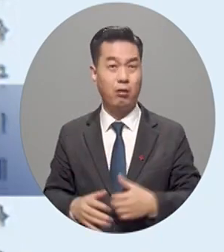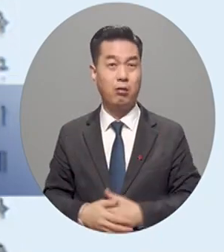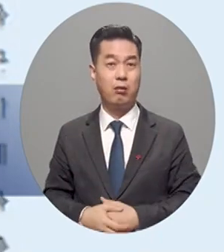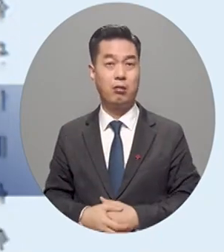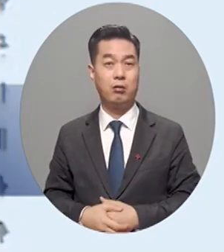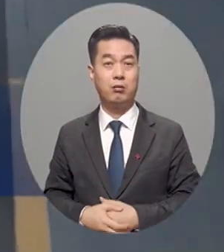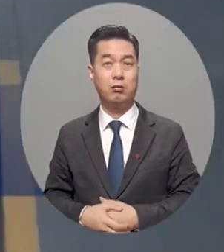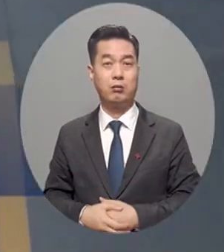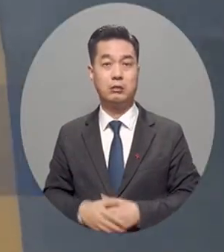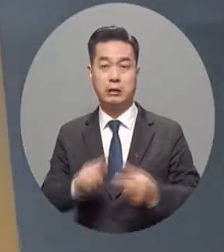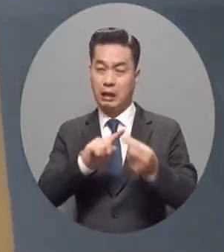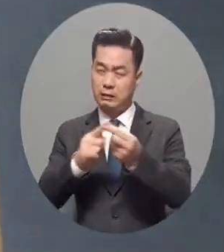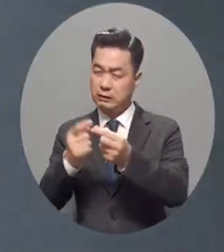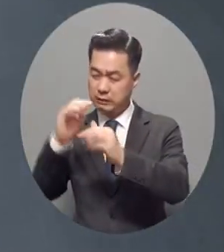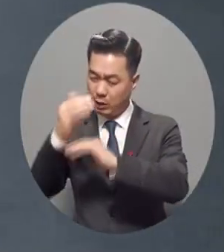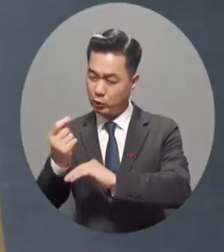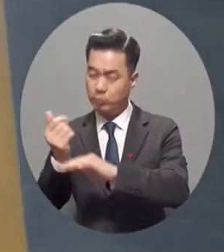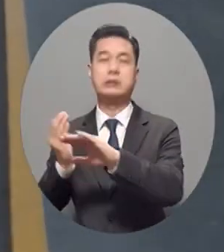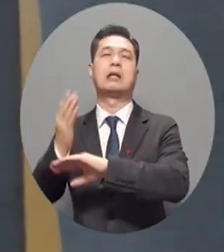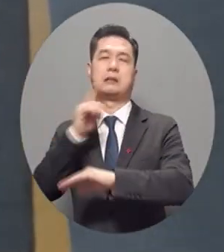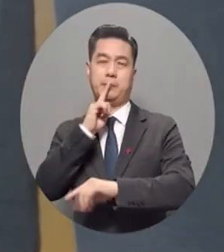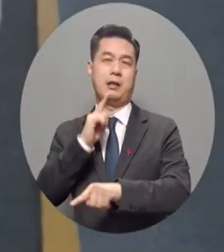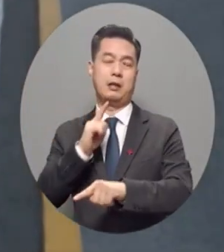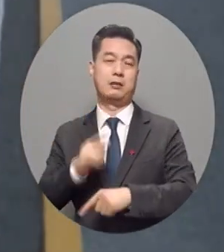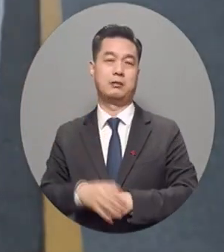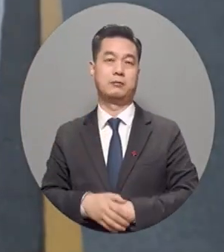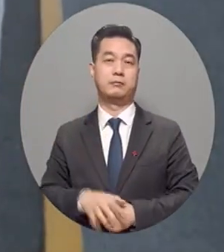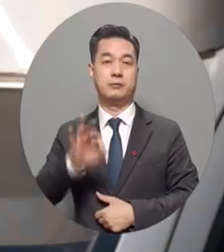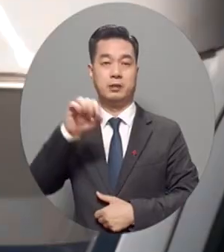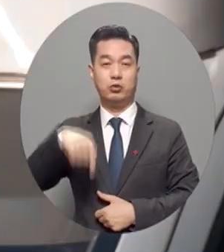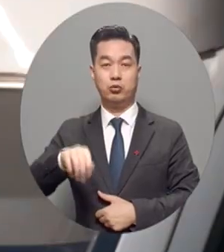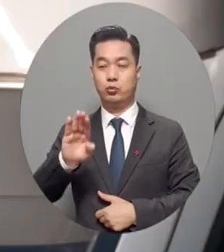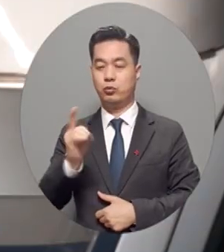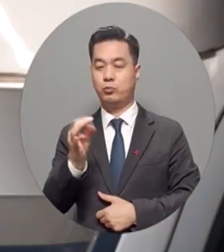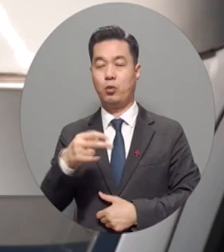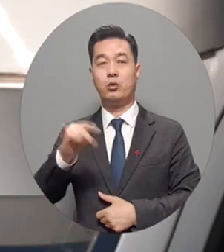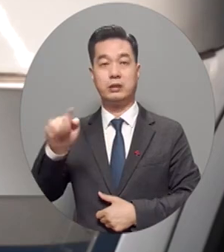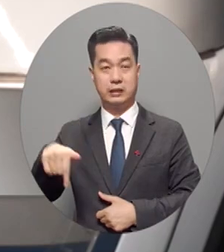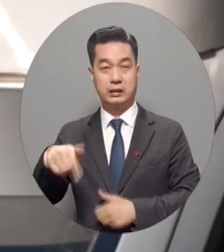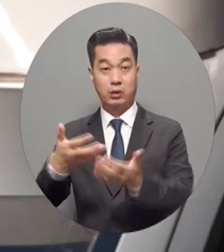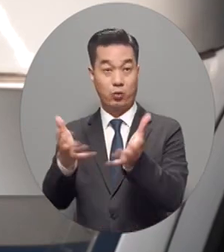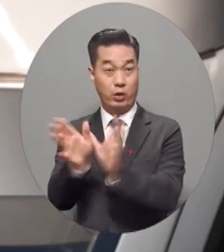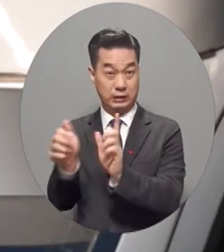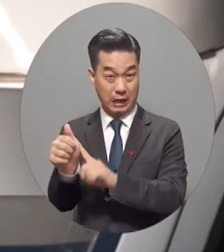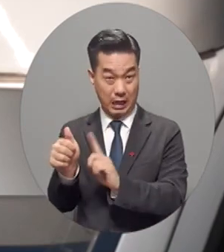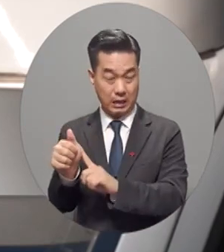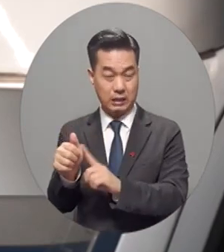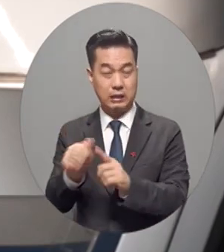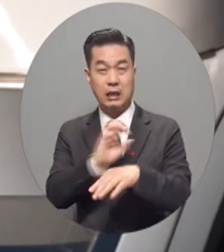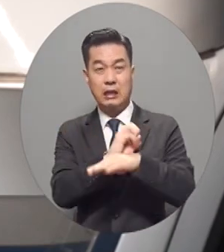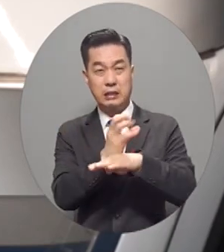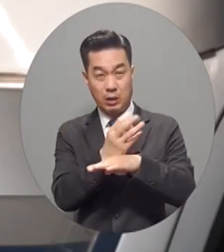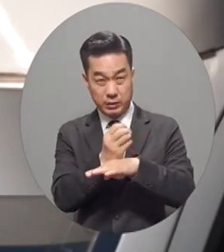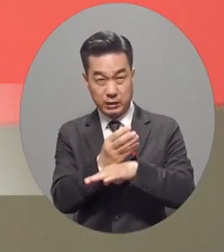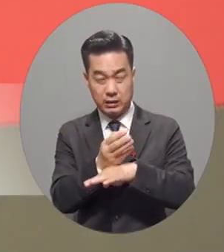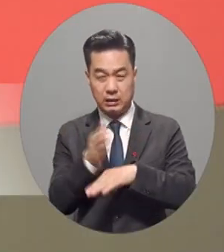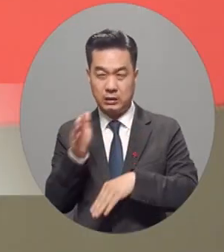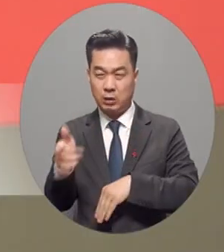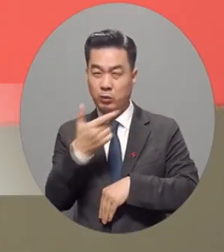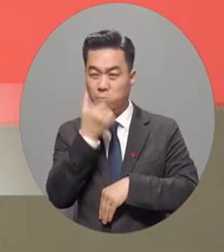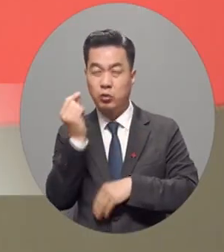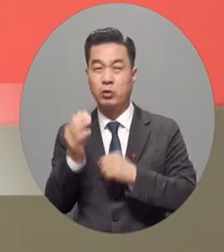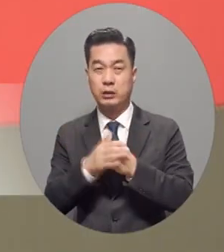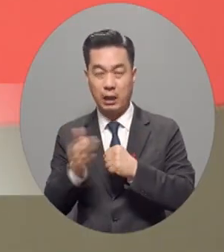좀 너무 많이 나갔. 우봉식 원장은 응급실 뺑뺑이에 대해서도 비전문가인 소방대원이 경증